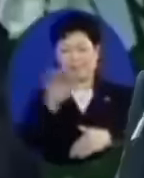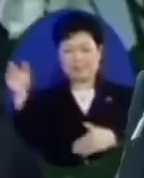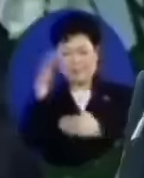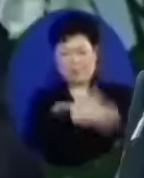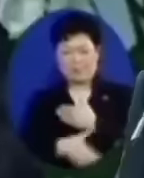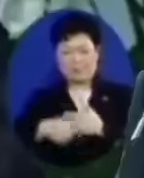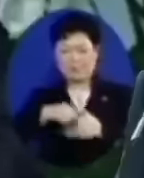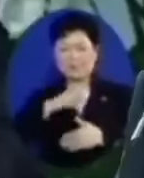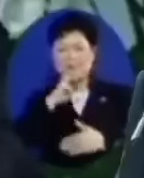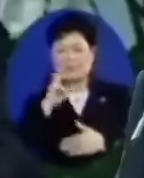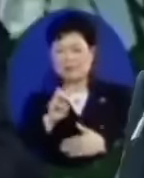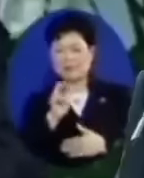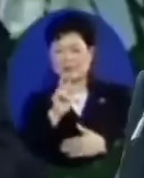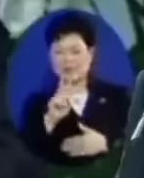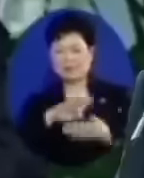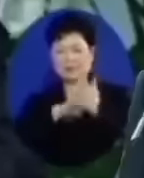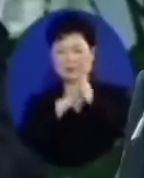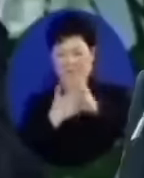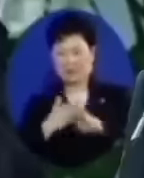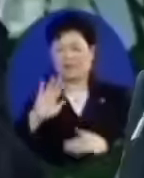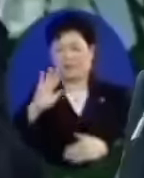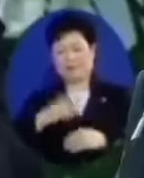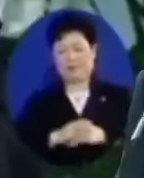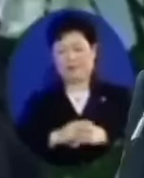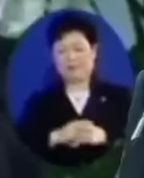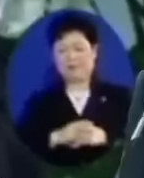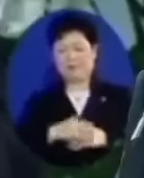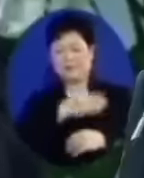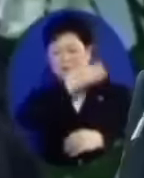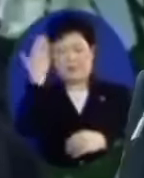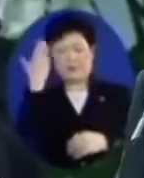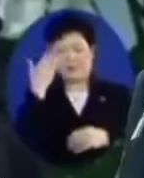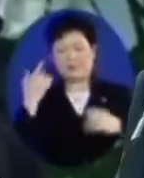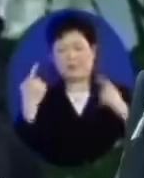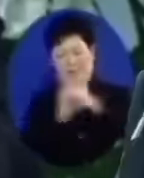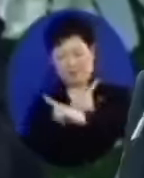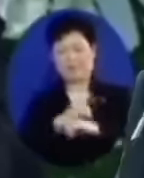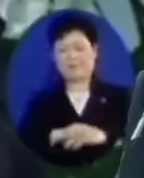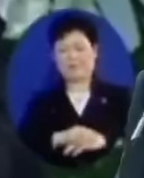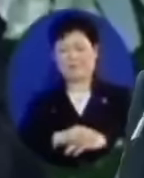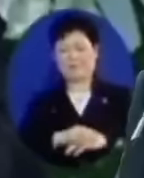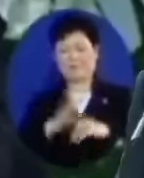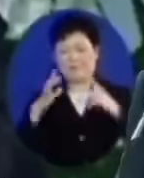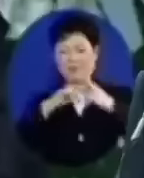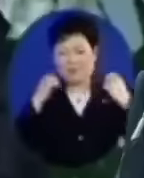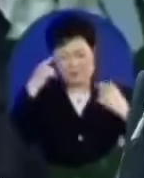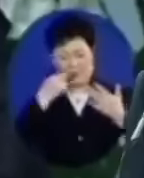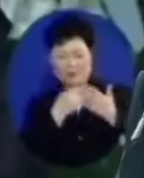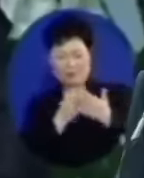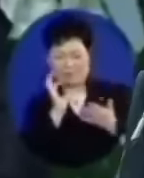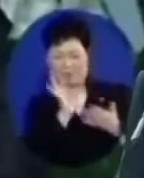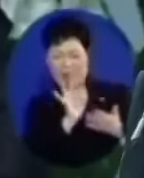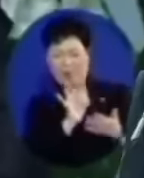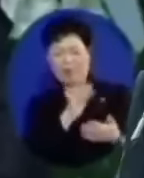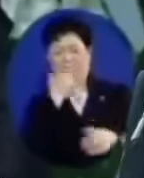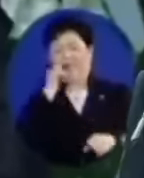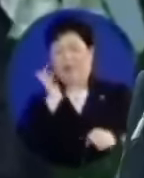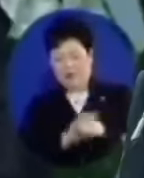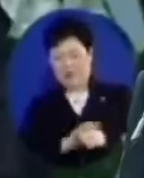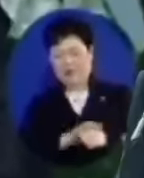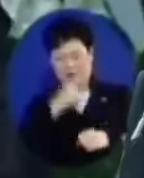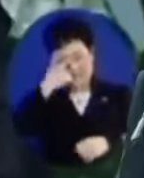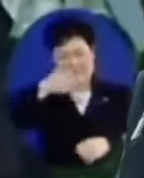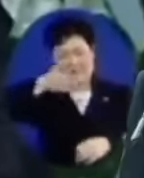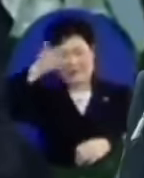모습이 33세로 변할 것입니다. 청춘으로 변해요. 저도 거울을 돌아보면 탄식할 때가 많습니다. 내가